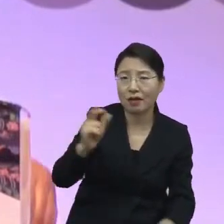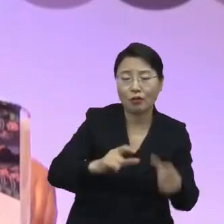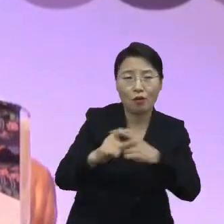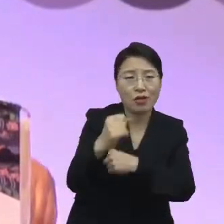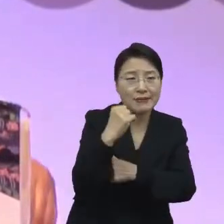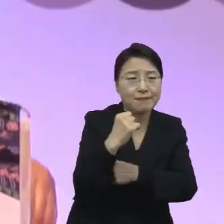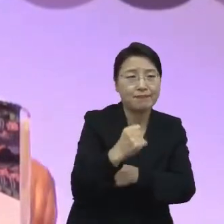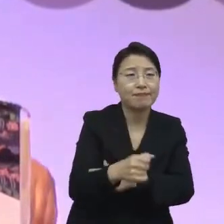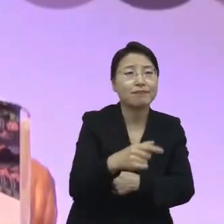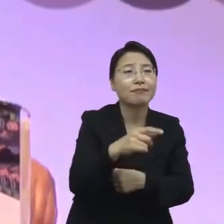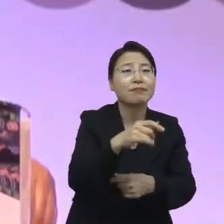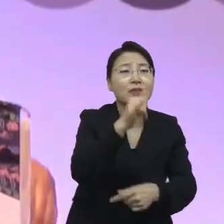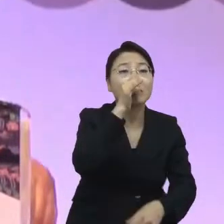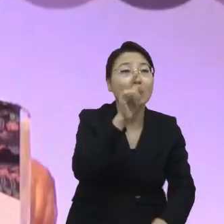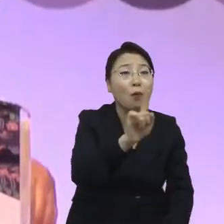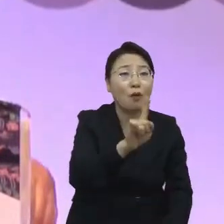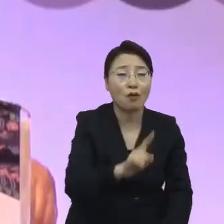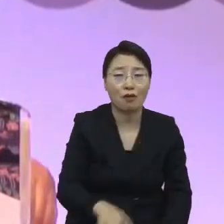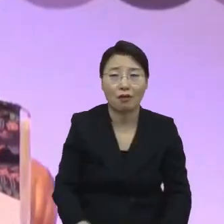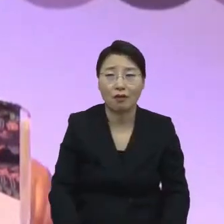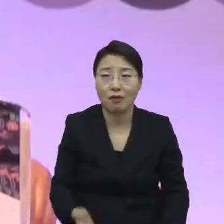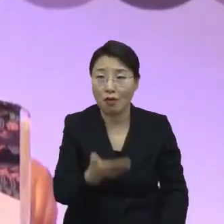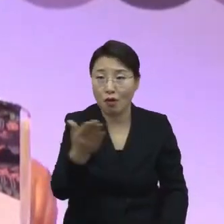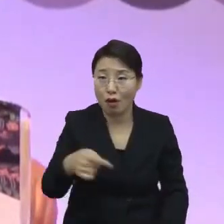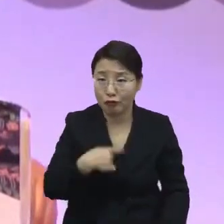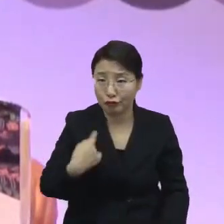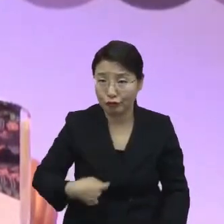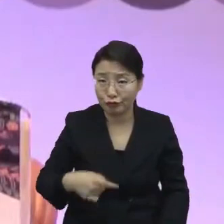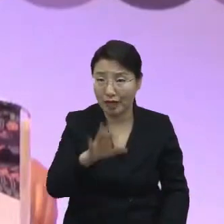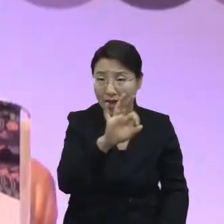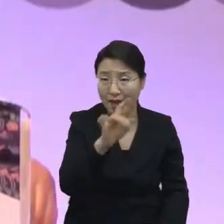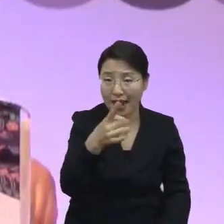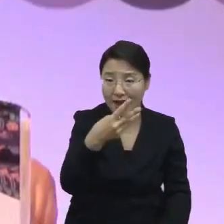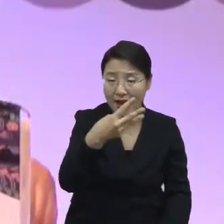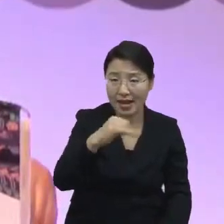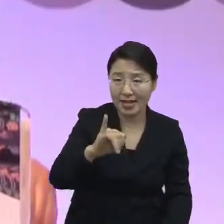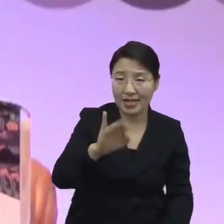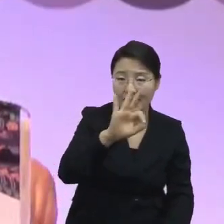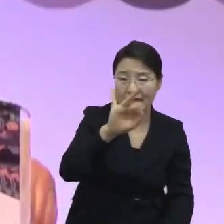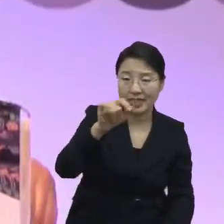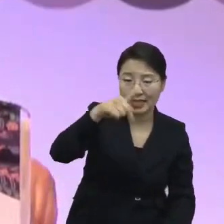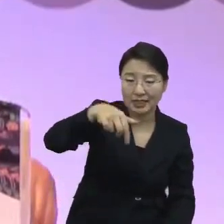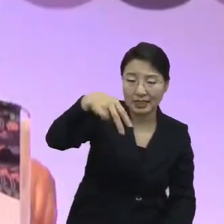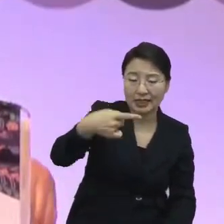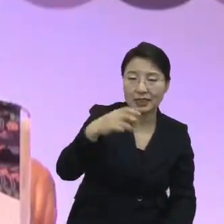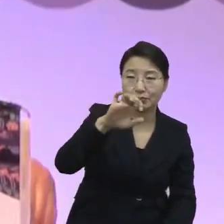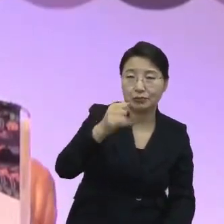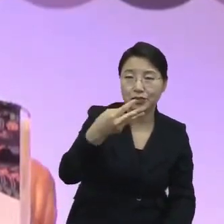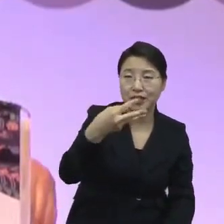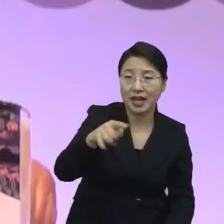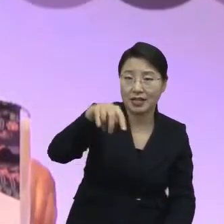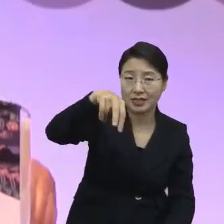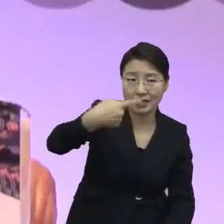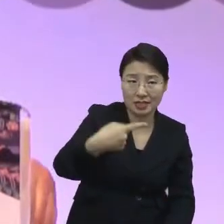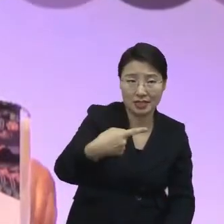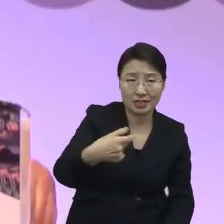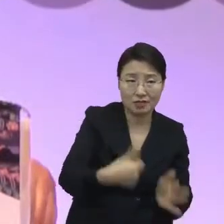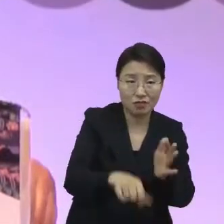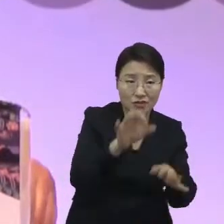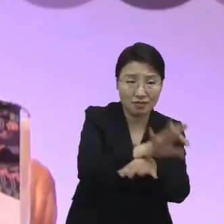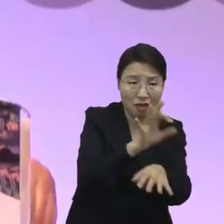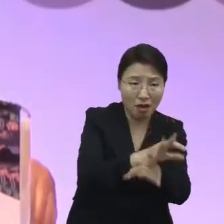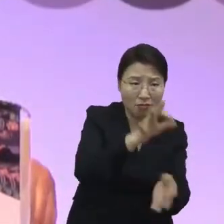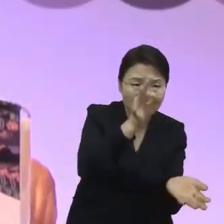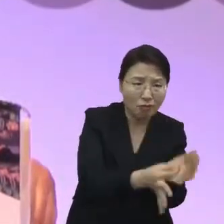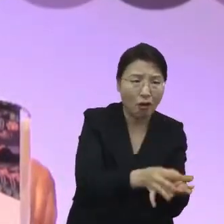있습니다. 여러분들 이 중에서 중국에서 알리익스프레스로 물건 사보신 분들이 있을 겁니다. 굉장히 싸고